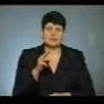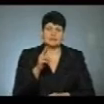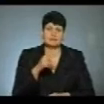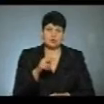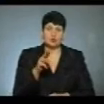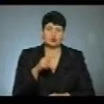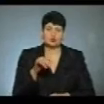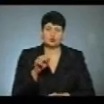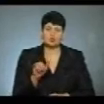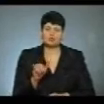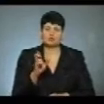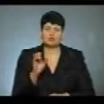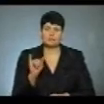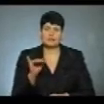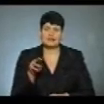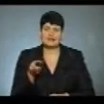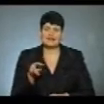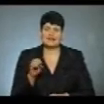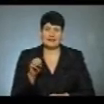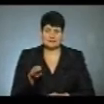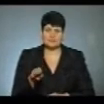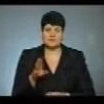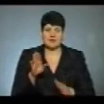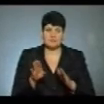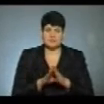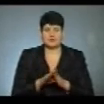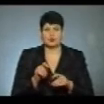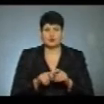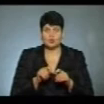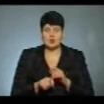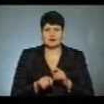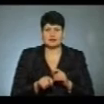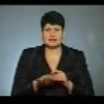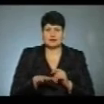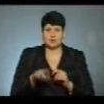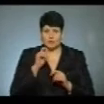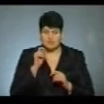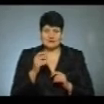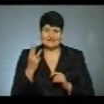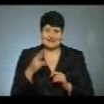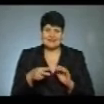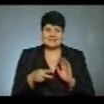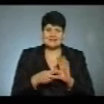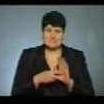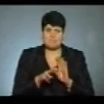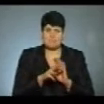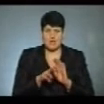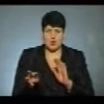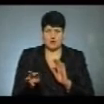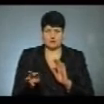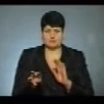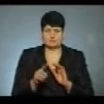словами, загалом на підконтрольній Україні території проживає 37 мільйонів 289 тисяч осіб.